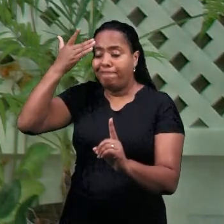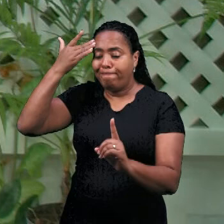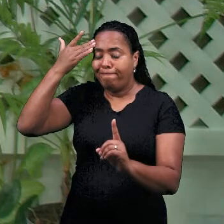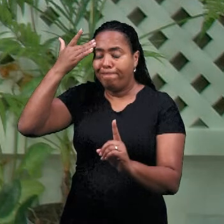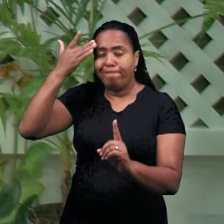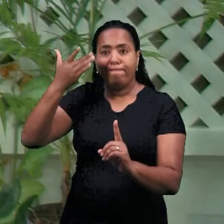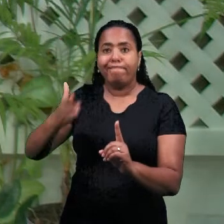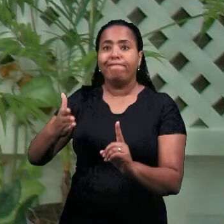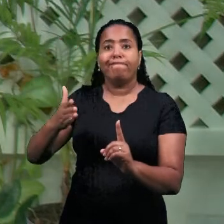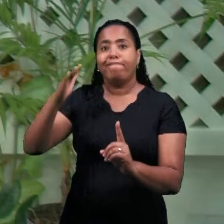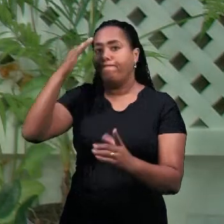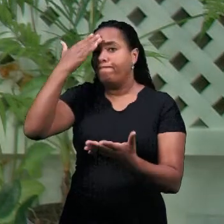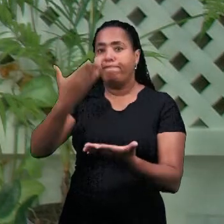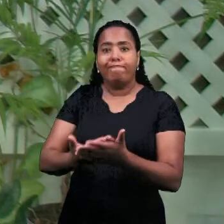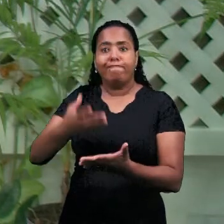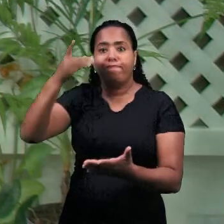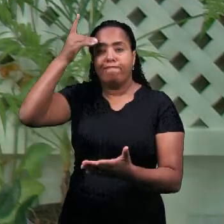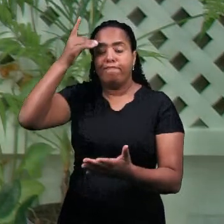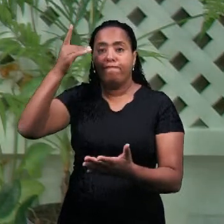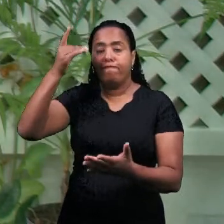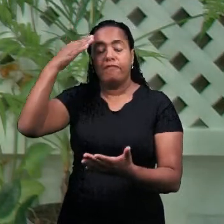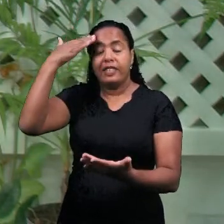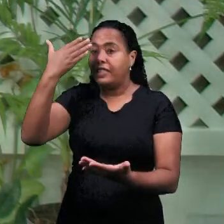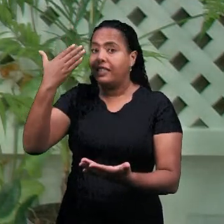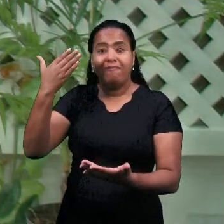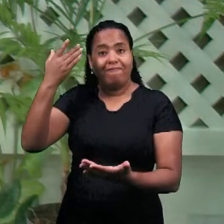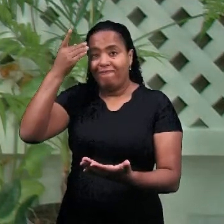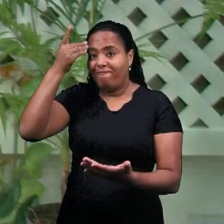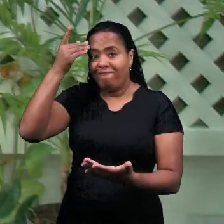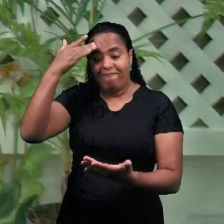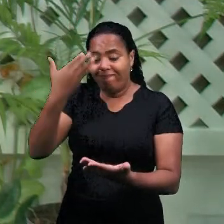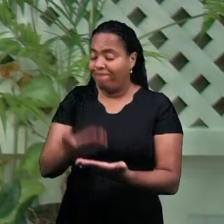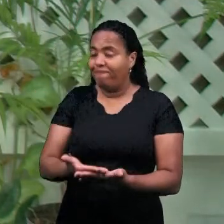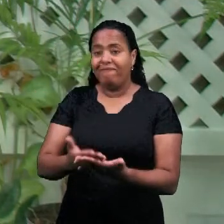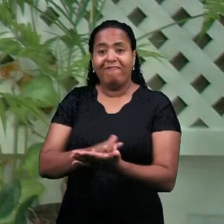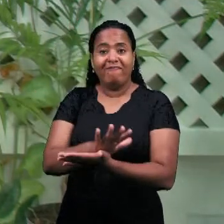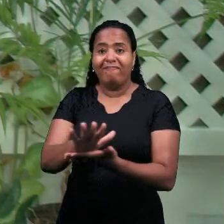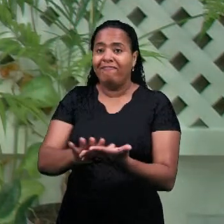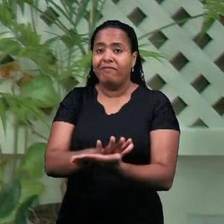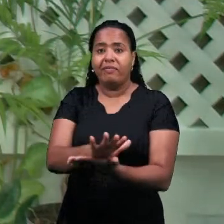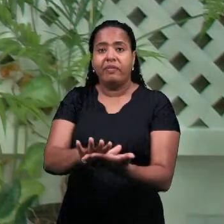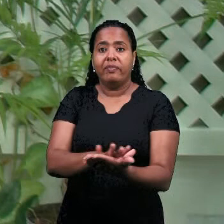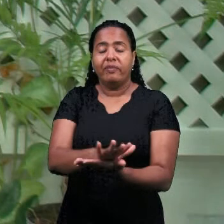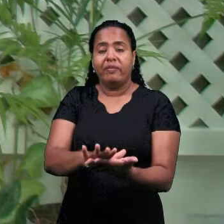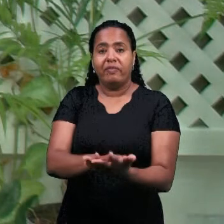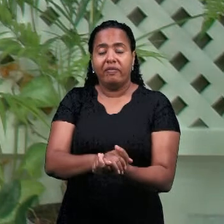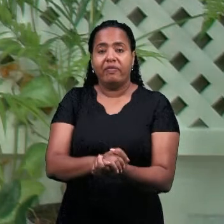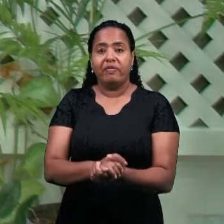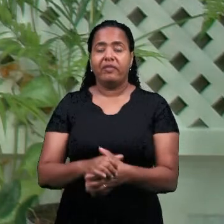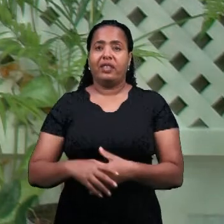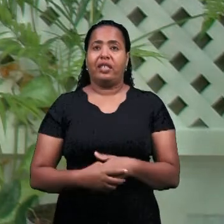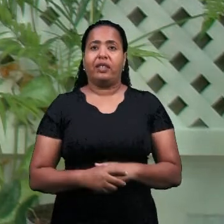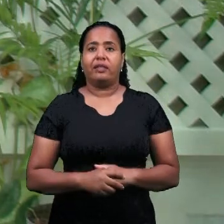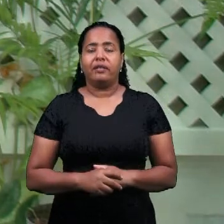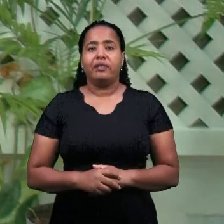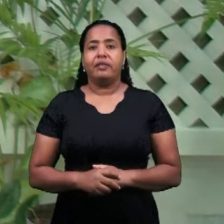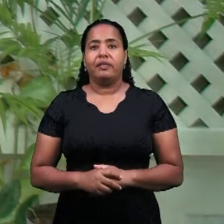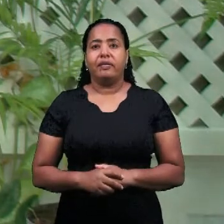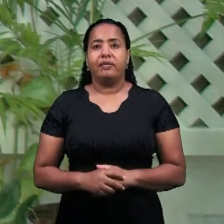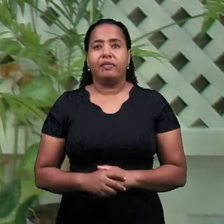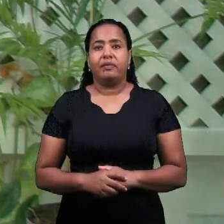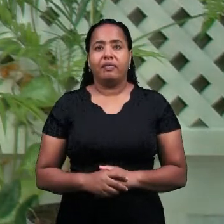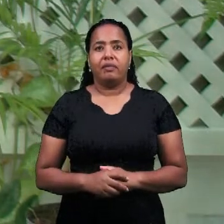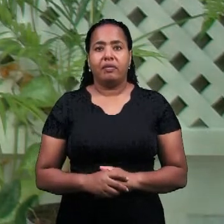pas en don, ne croit en rien du tout. Je pose la question, c'est comme ça? Nous avons une expérience de 50, plus